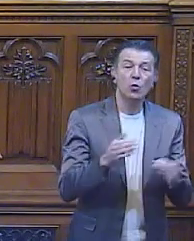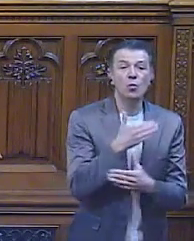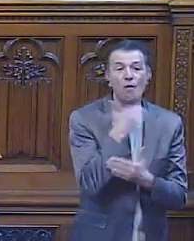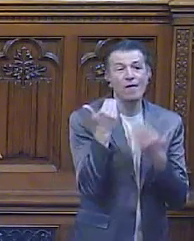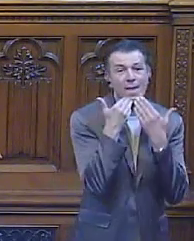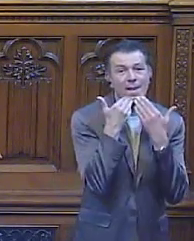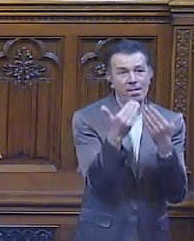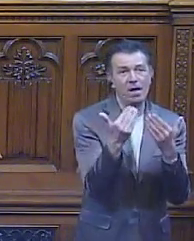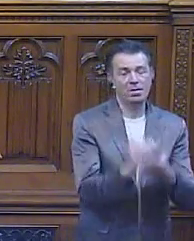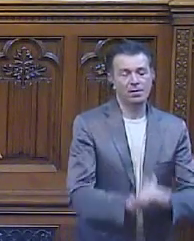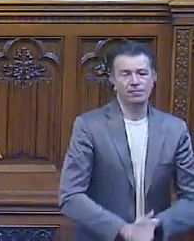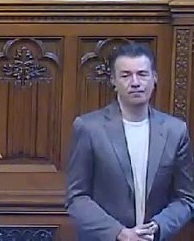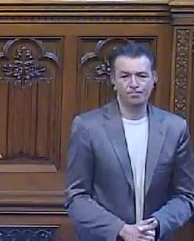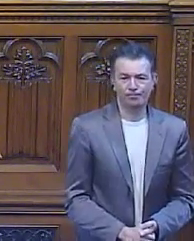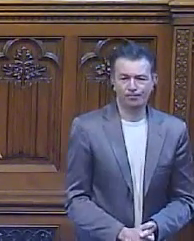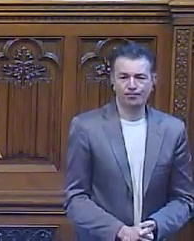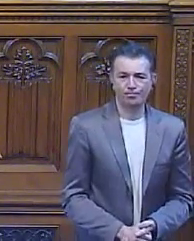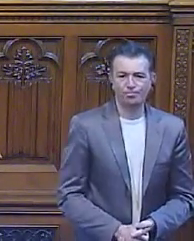Dank.